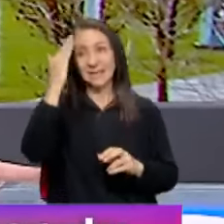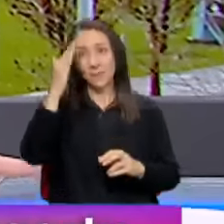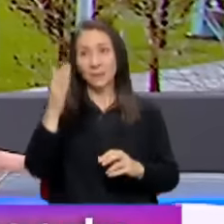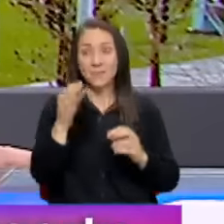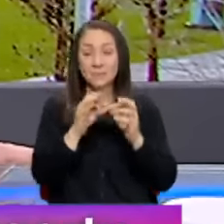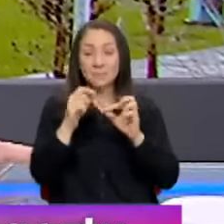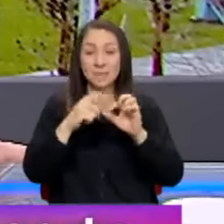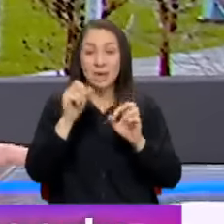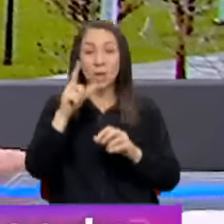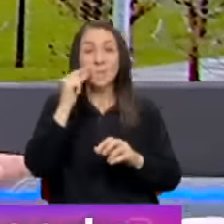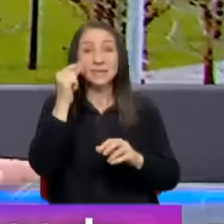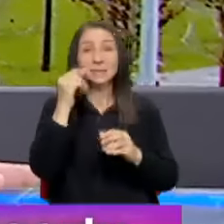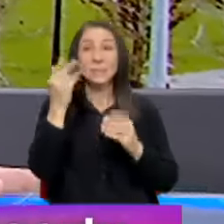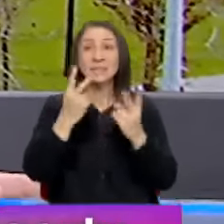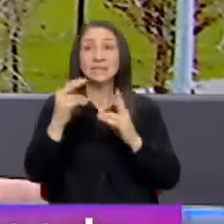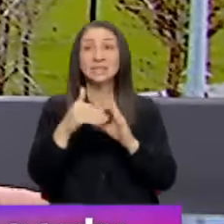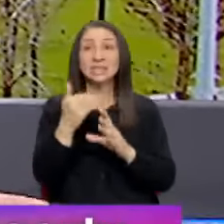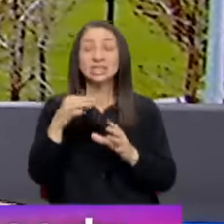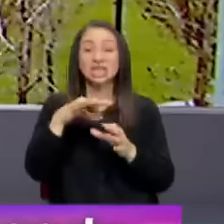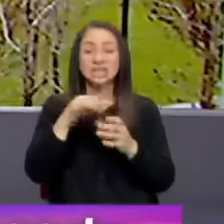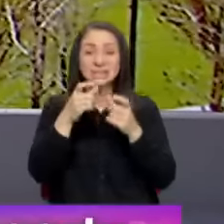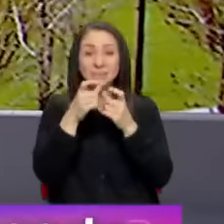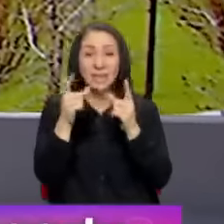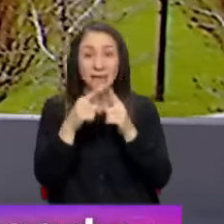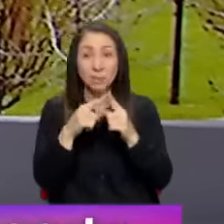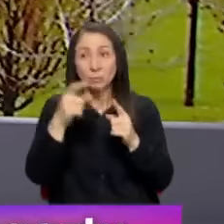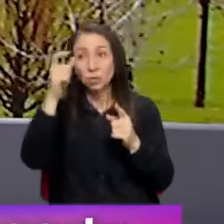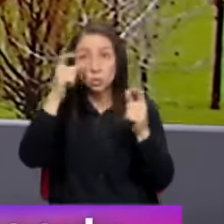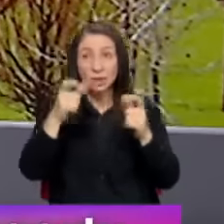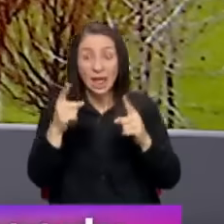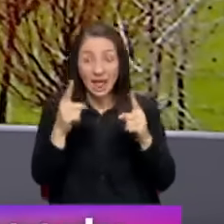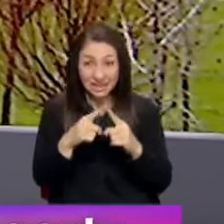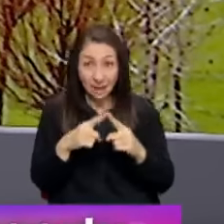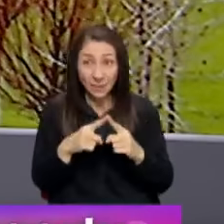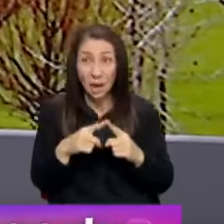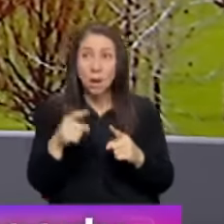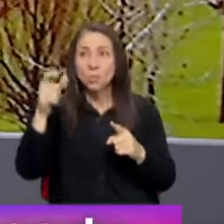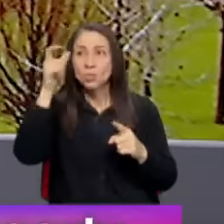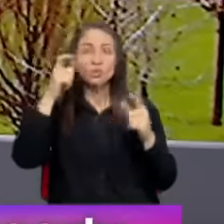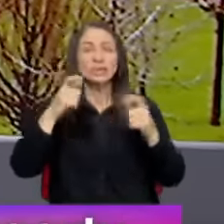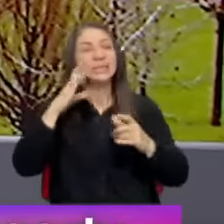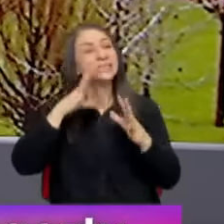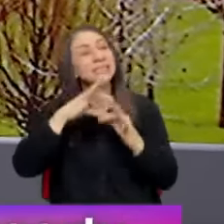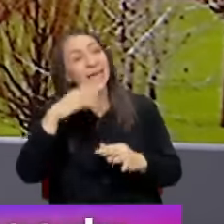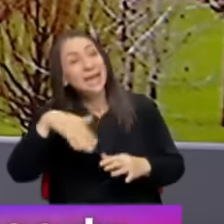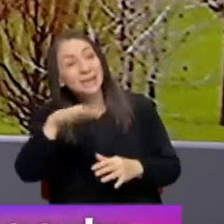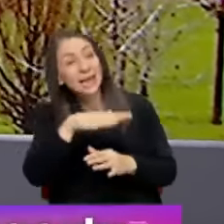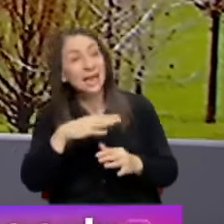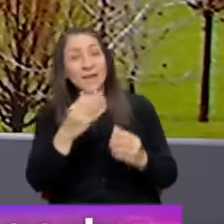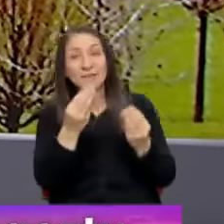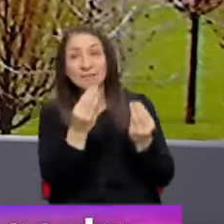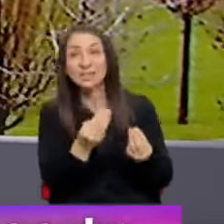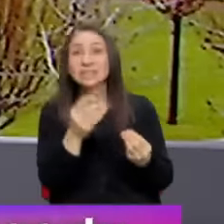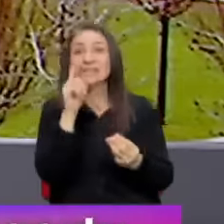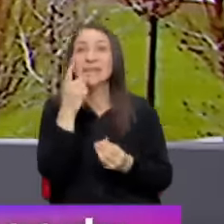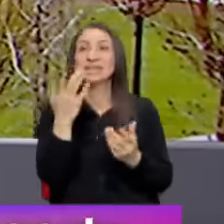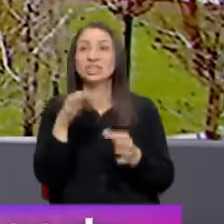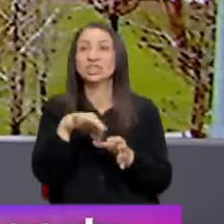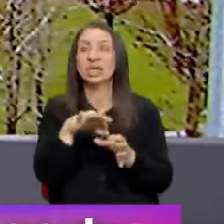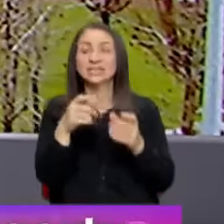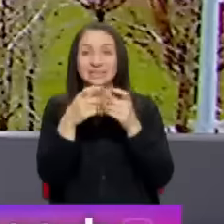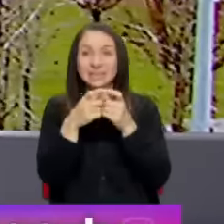Birol Bey'in de gönderdiği mesajlarda çay simit hesabı bu ülkenin hesabına, bu ülkenin insanlarına düşecek olan sadece